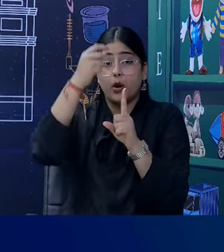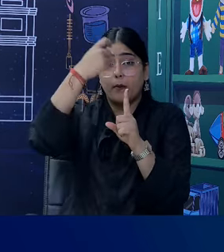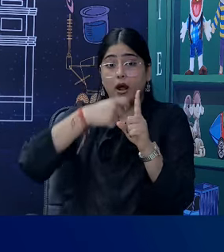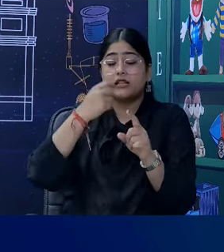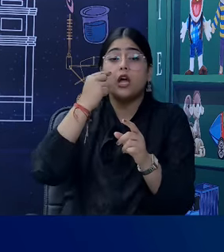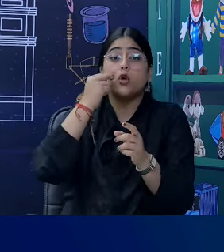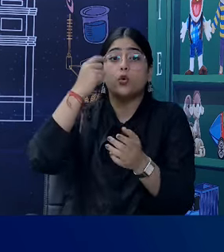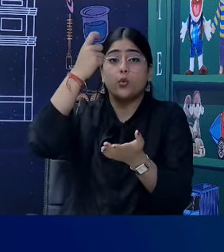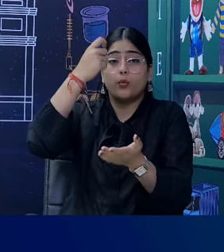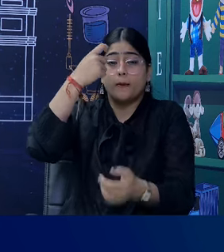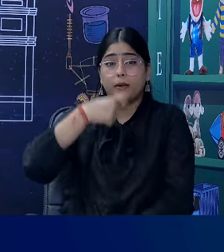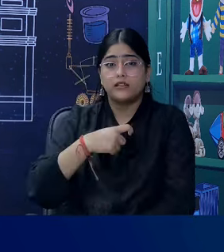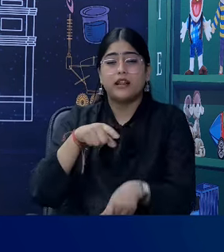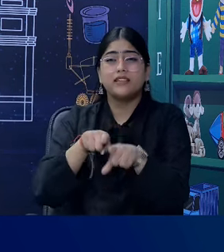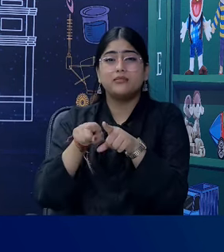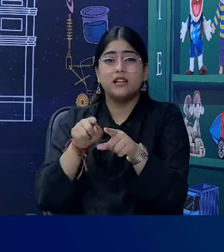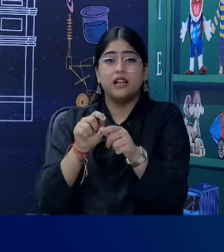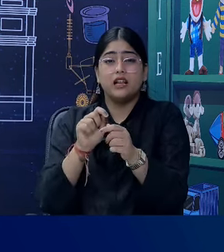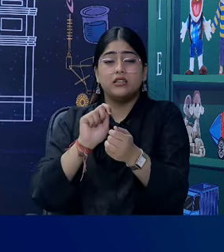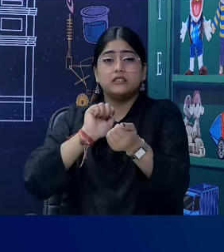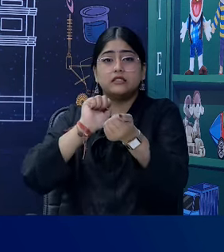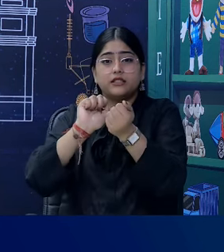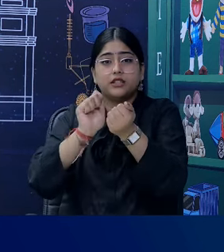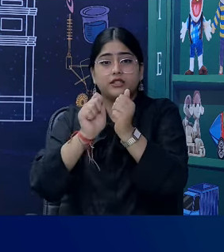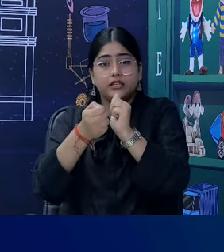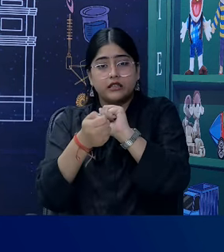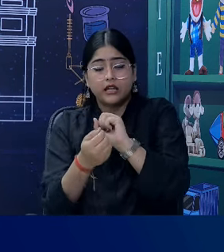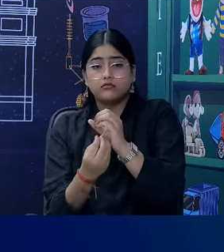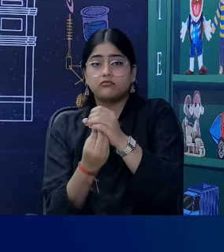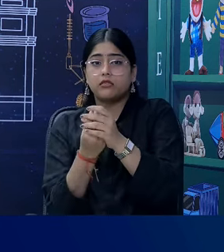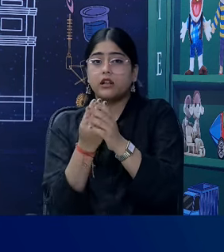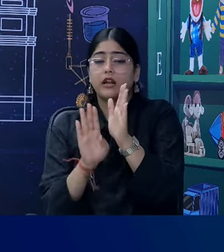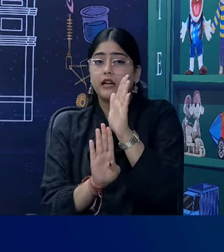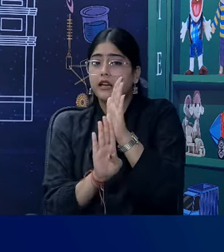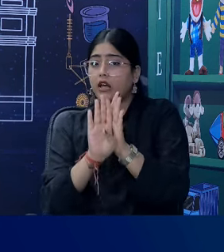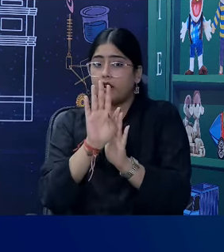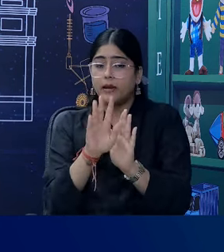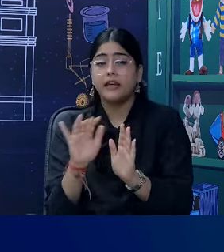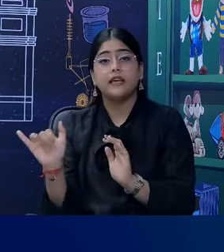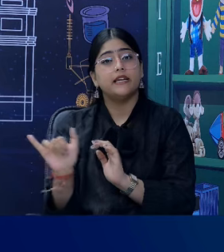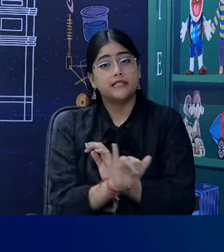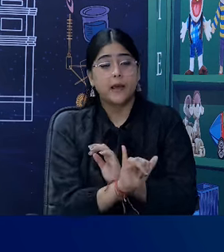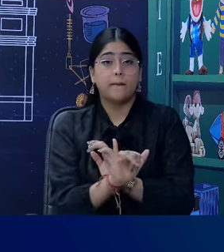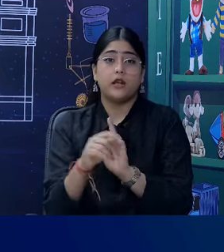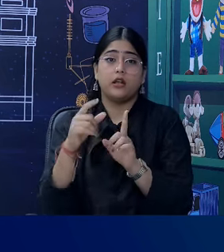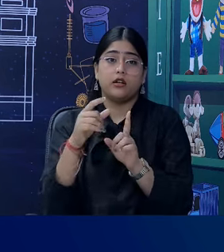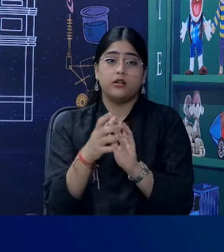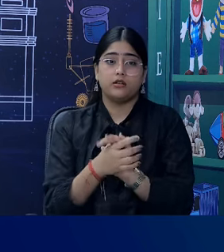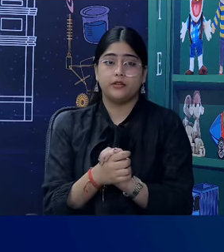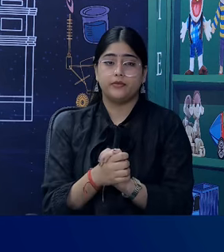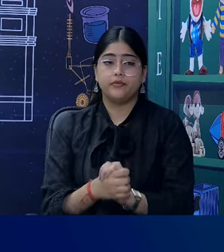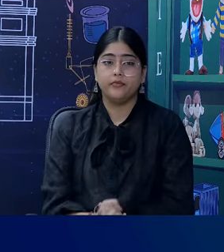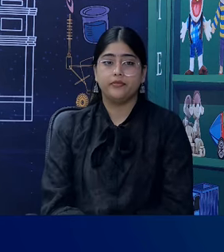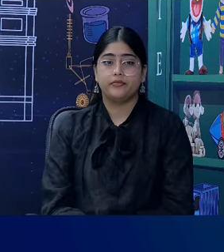ज्यादा जब विकसित होते रहते हैं तो ज्यादा चीजें बदलती रहती है बिल्कुल तो यहां भी संस्कृति भी ऐसा नहीं कि फिक्स हो ग आज ये संस्कृति आ गई बदलेगी